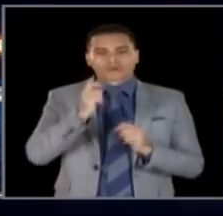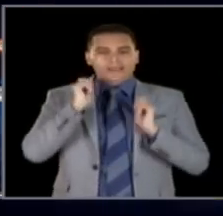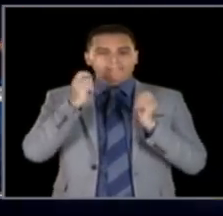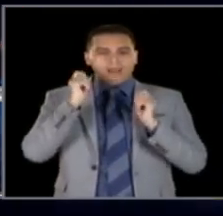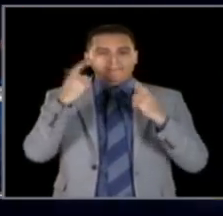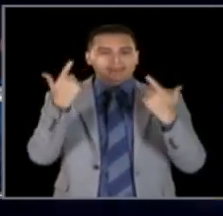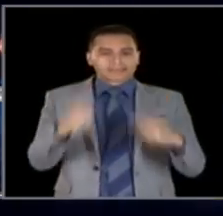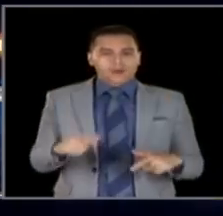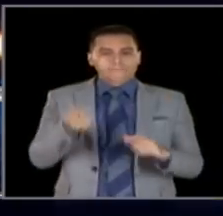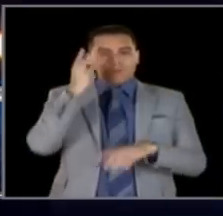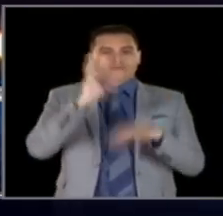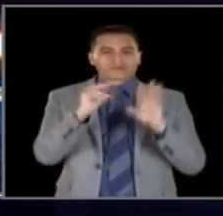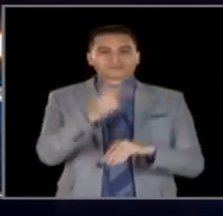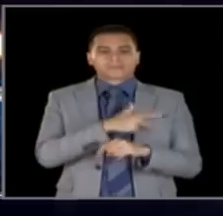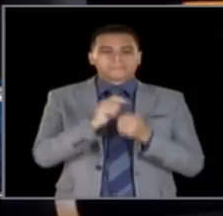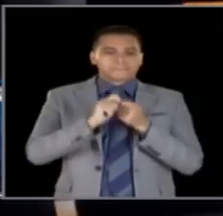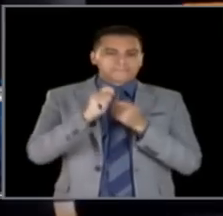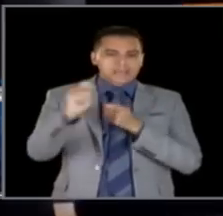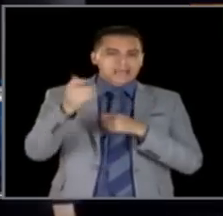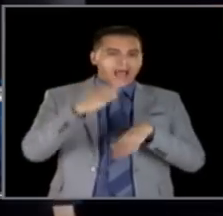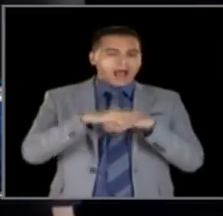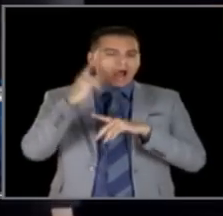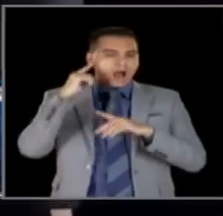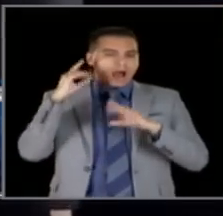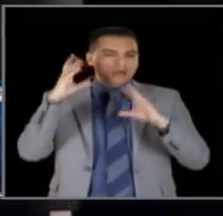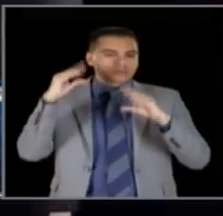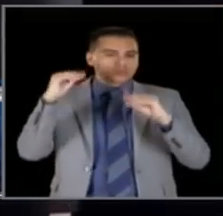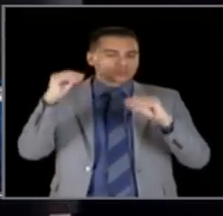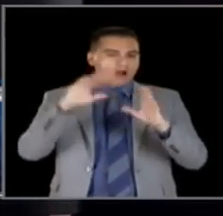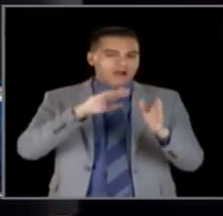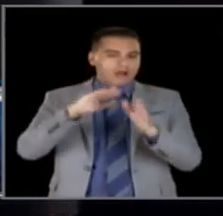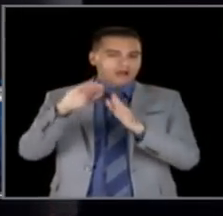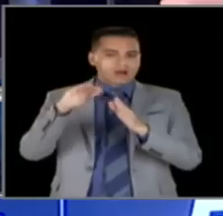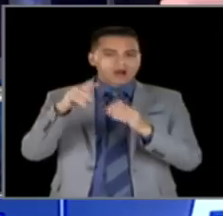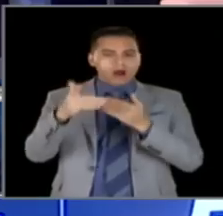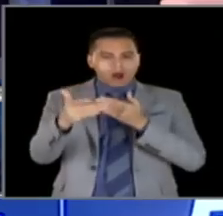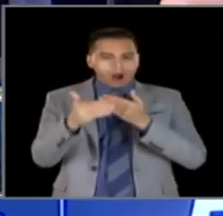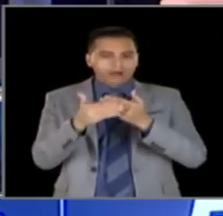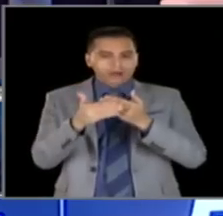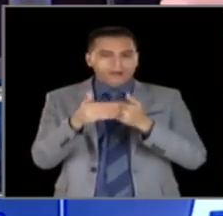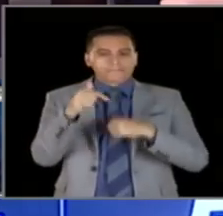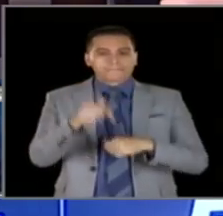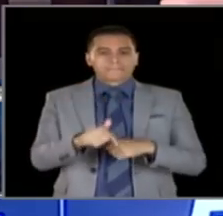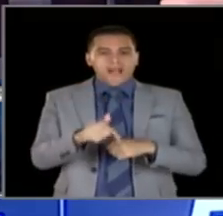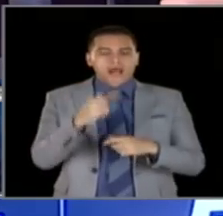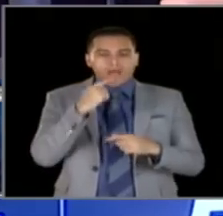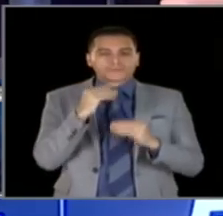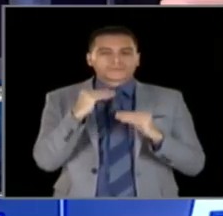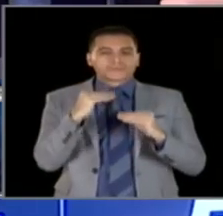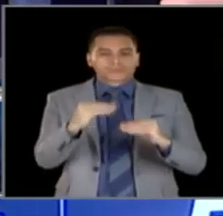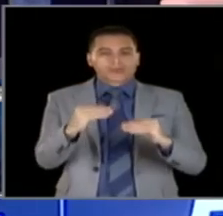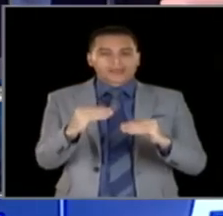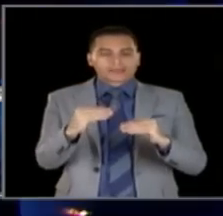أديب مغربي مؤلف رواية بعيداً من الضوضاء قريباً من